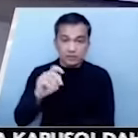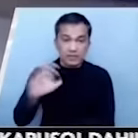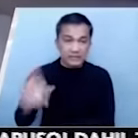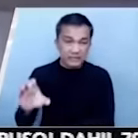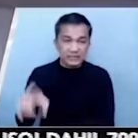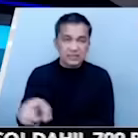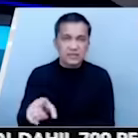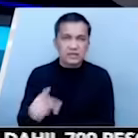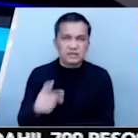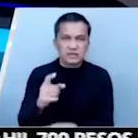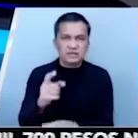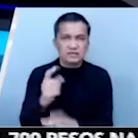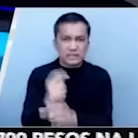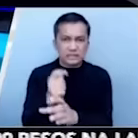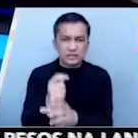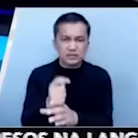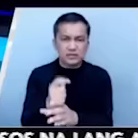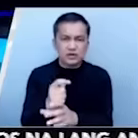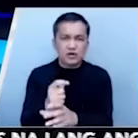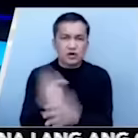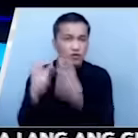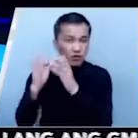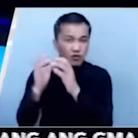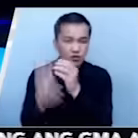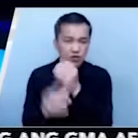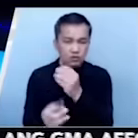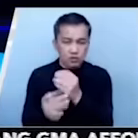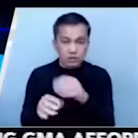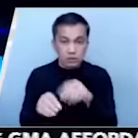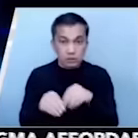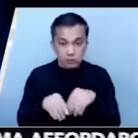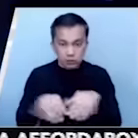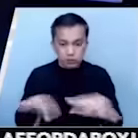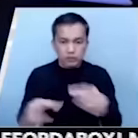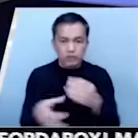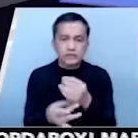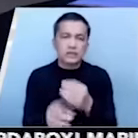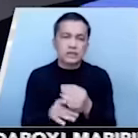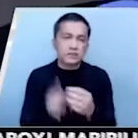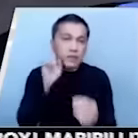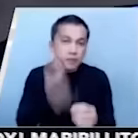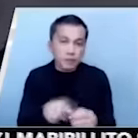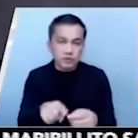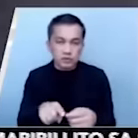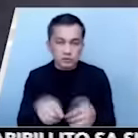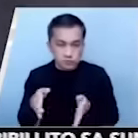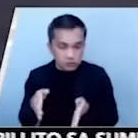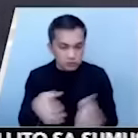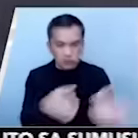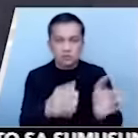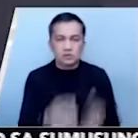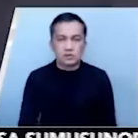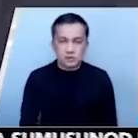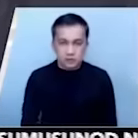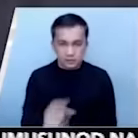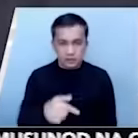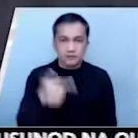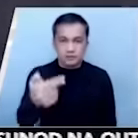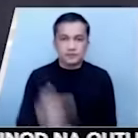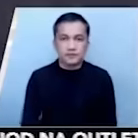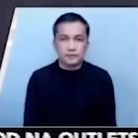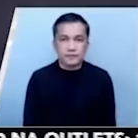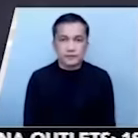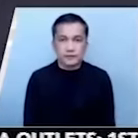oil. Tumagas ang mantika kaya naging madulas ang kalsada. Nakatutok si Bernadette Reyes.